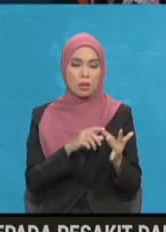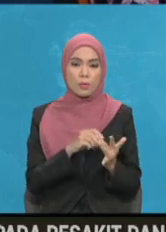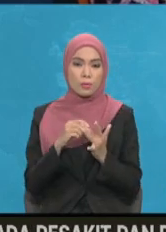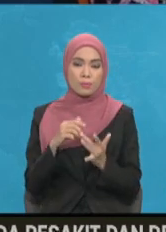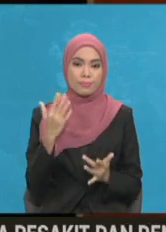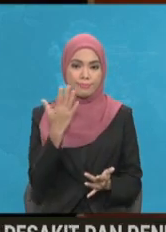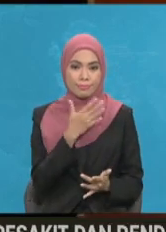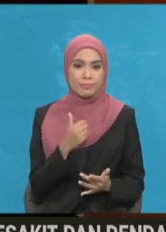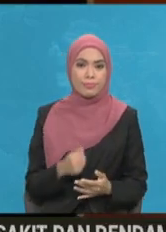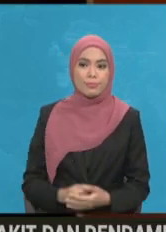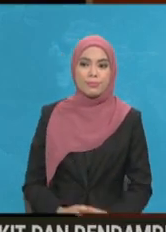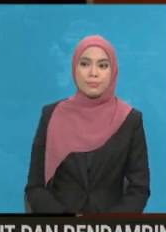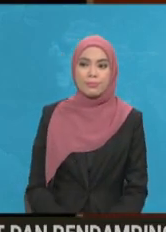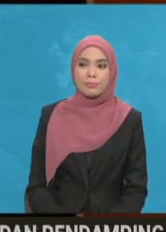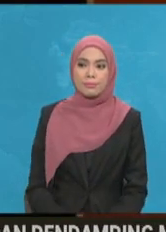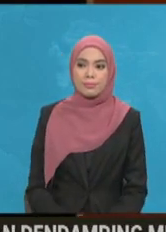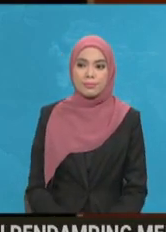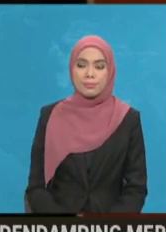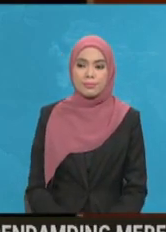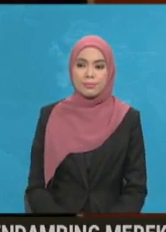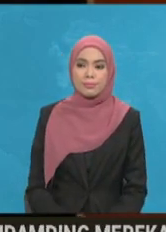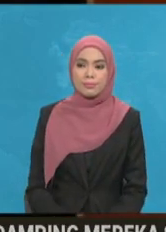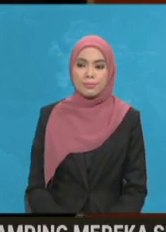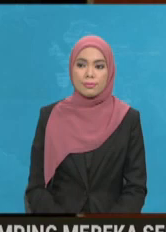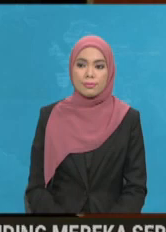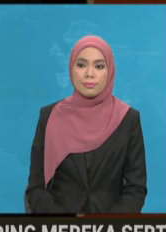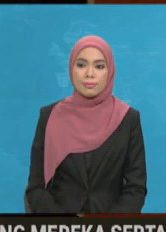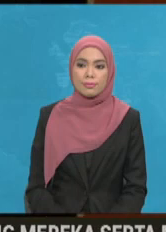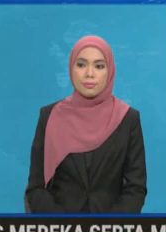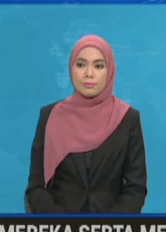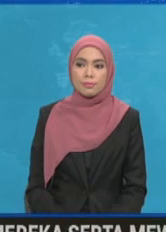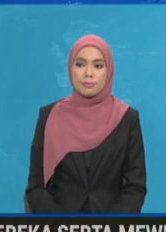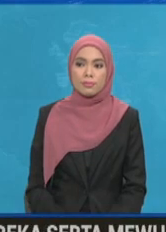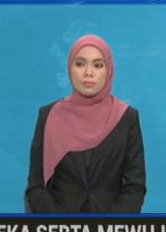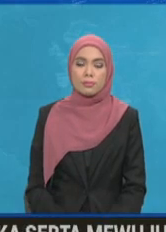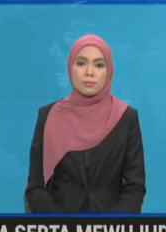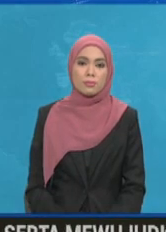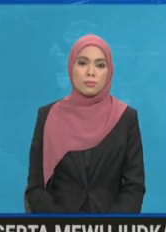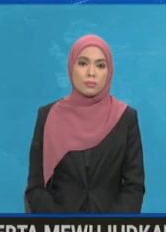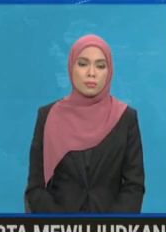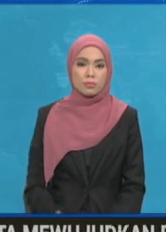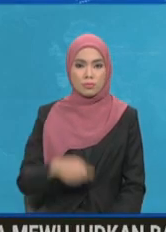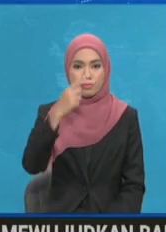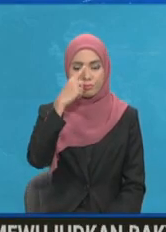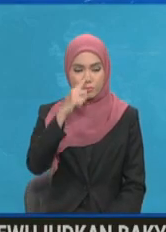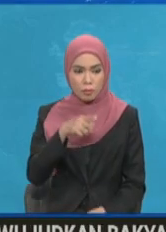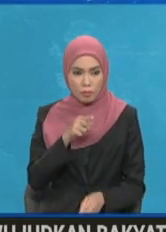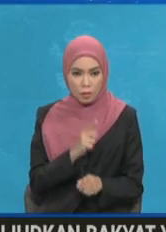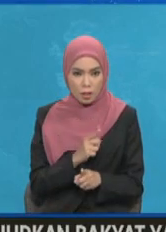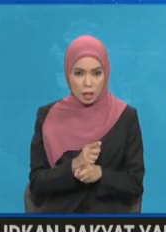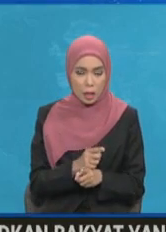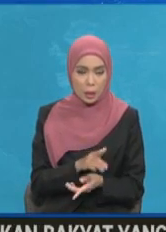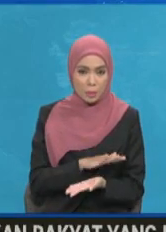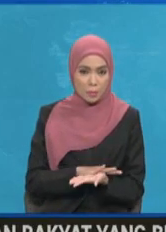tertentu yaitu berulang-ulang yang mana ya Budi Fitri diterima bagi memastikan kebersihan